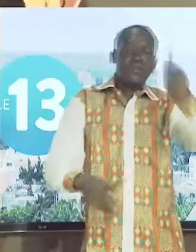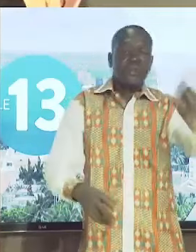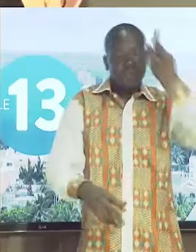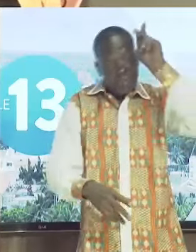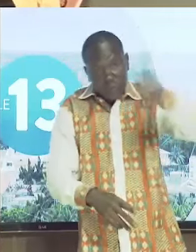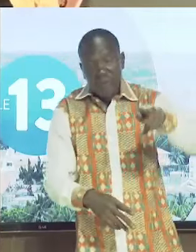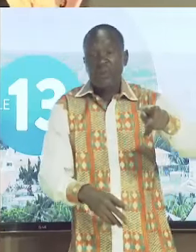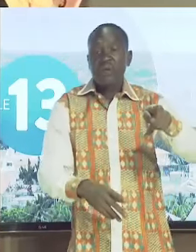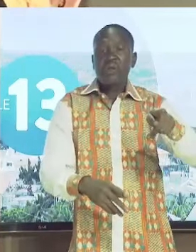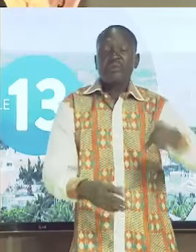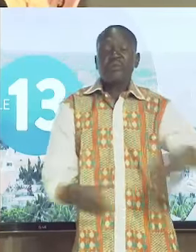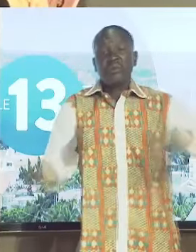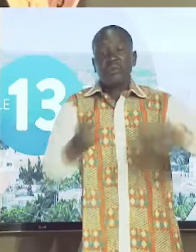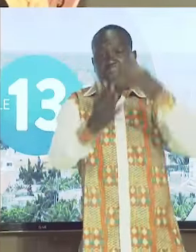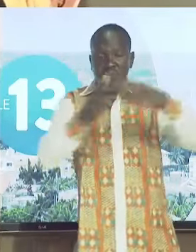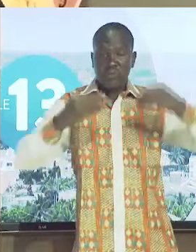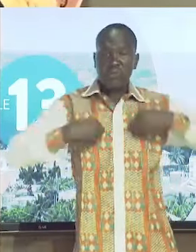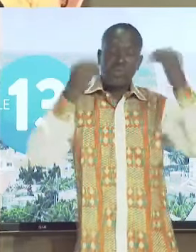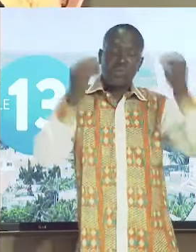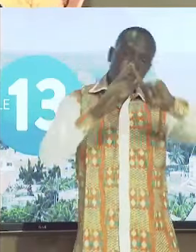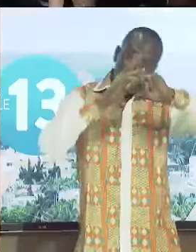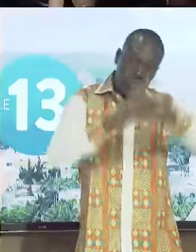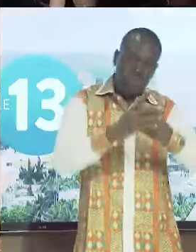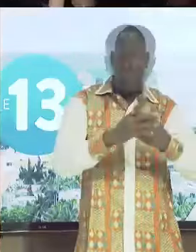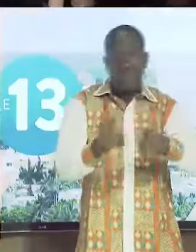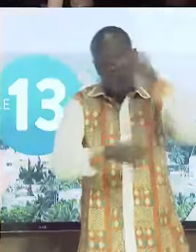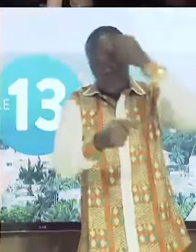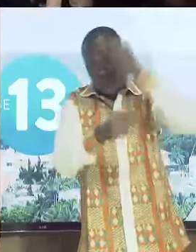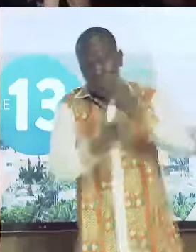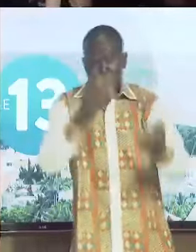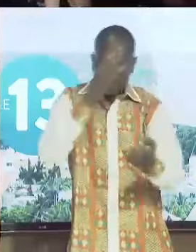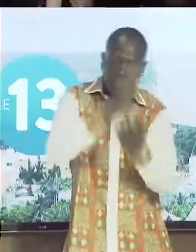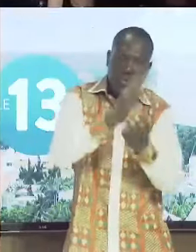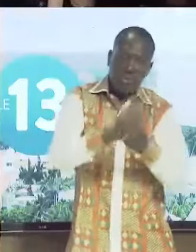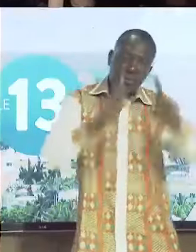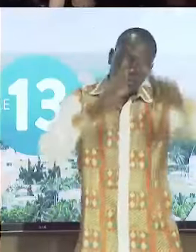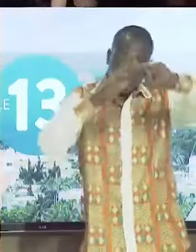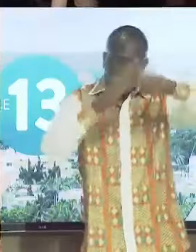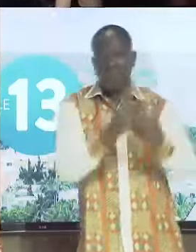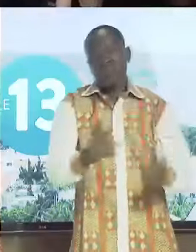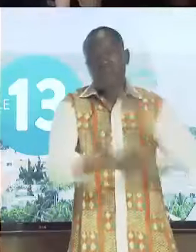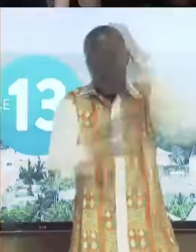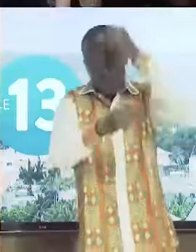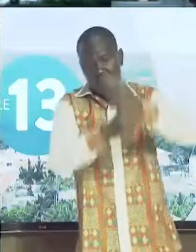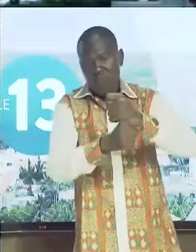le centre de santé a repris ses activités. L'économie reprend également son souffle.